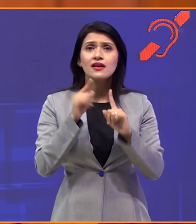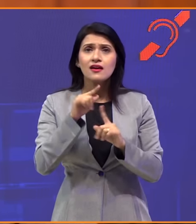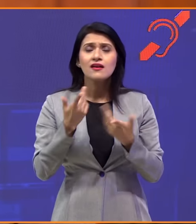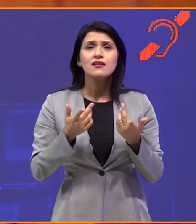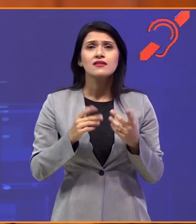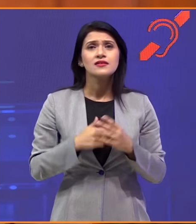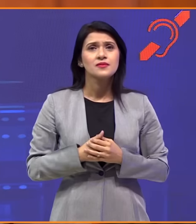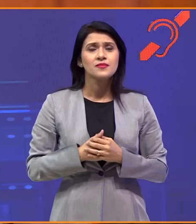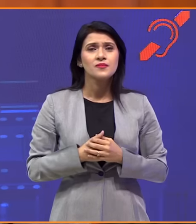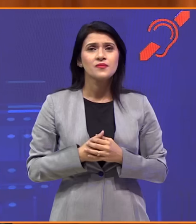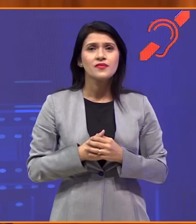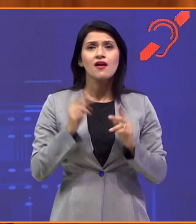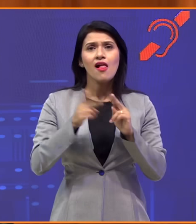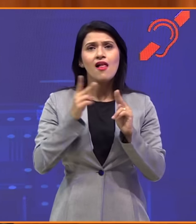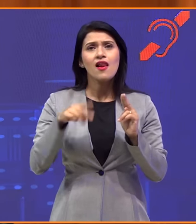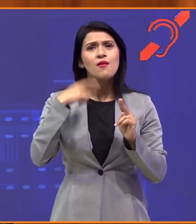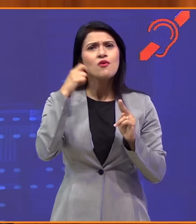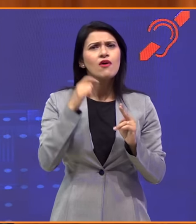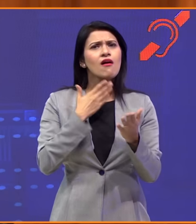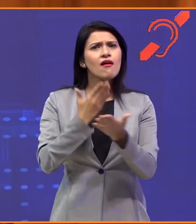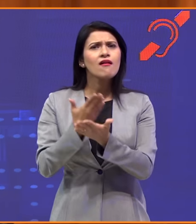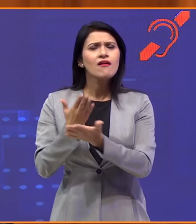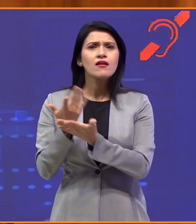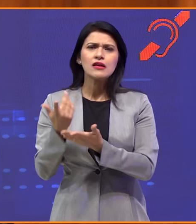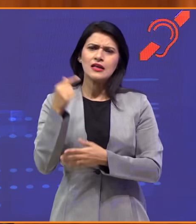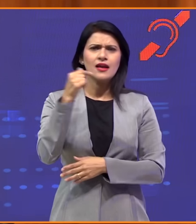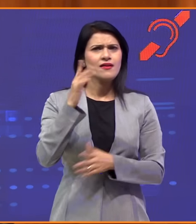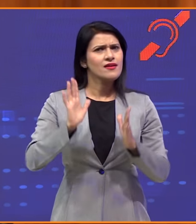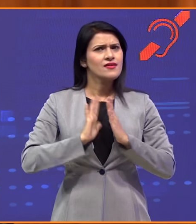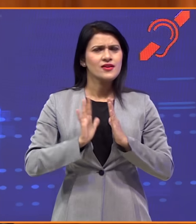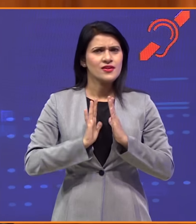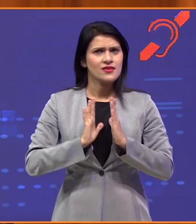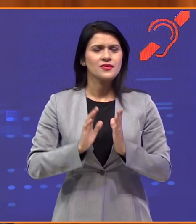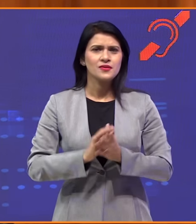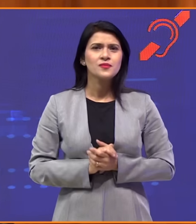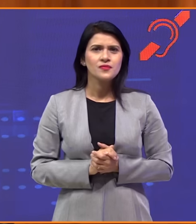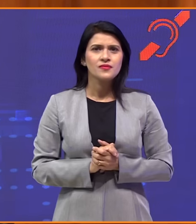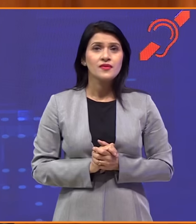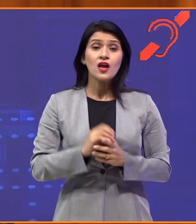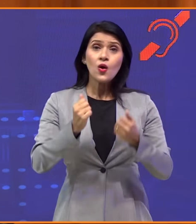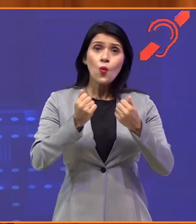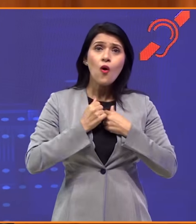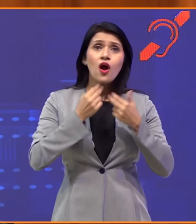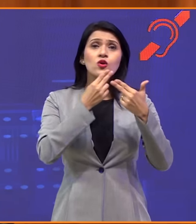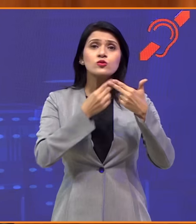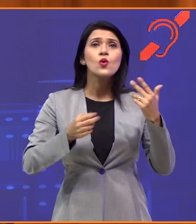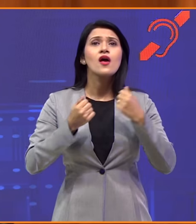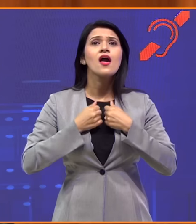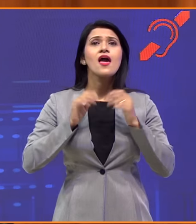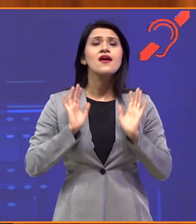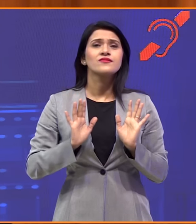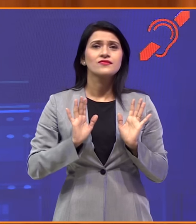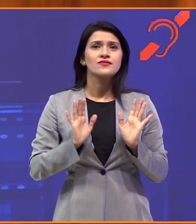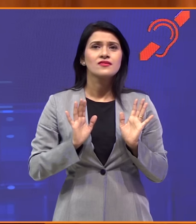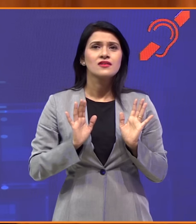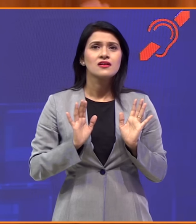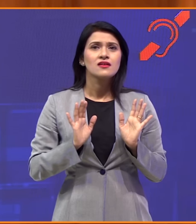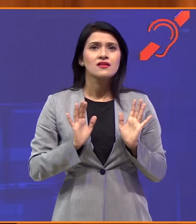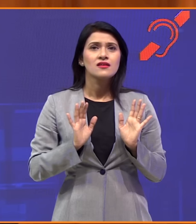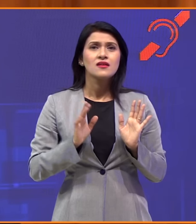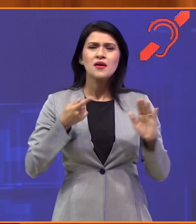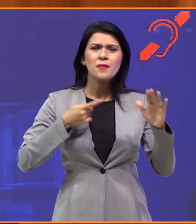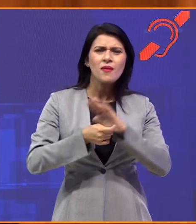गैंग्स ऑफ सहपुर में नहीं नेगेटिव वो नेगेटिव ठीक है जिसके मतलब जिसकी अपनी कहानी है वो सब लेकिन एक विलन